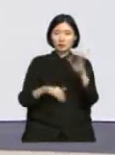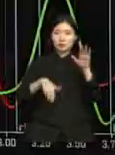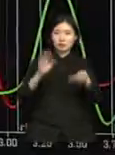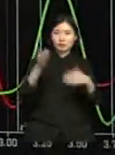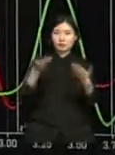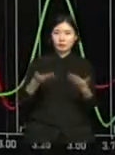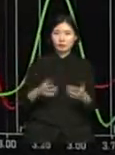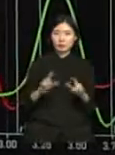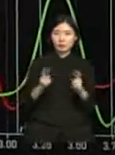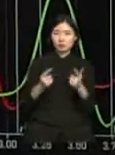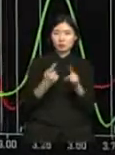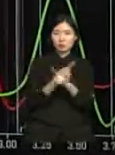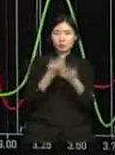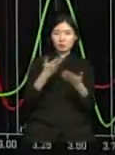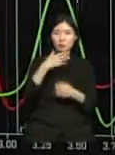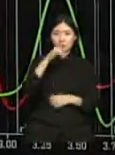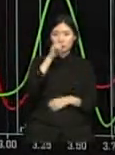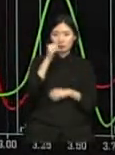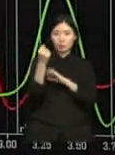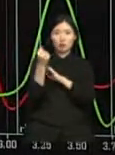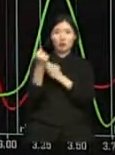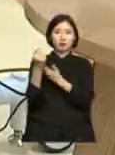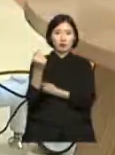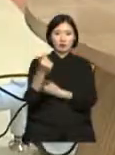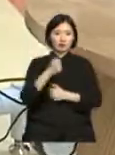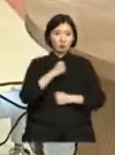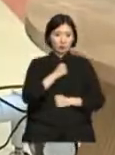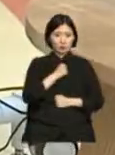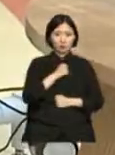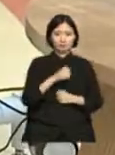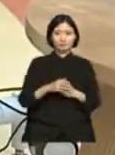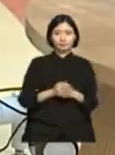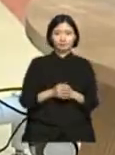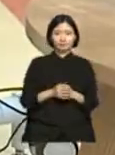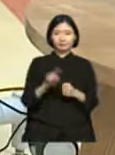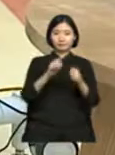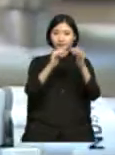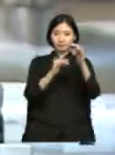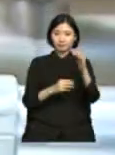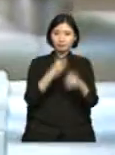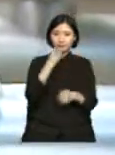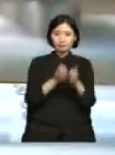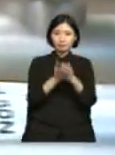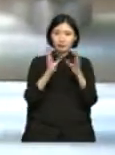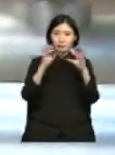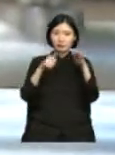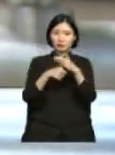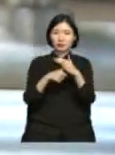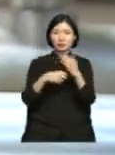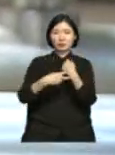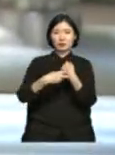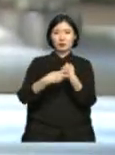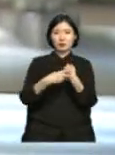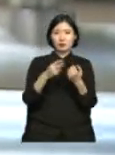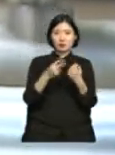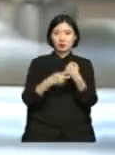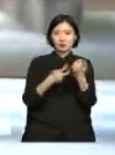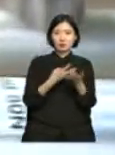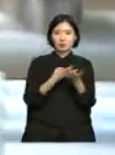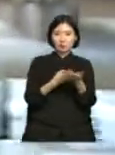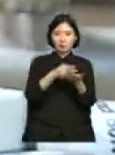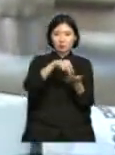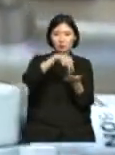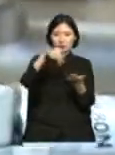차별받지 않고 치료받을 수 있는 권리를 보장하는 겁니다. 이런 내용을 서울시 어린이병원에선 입원과 퇴원